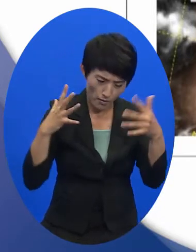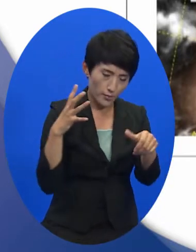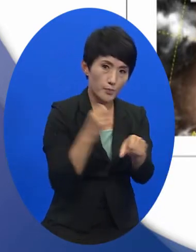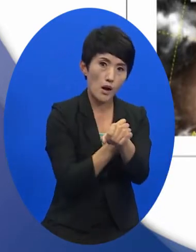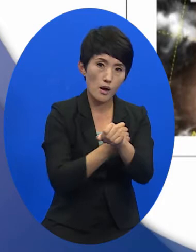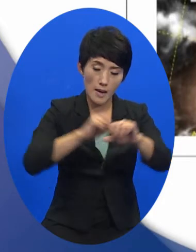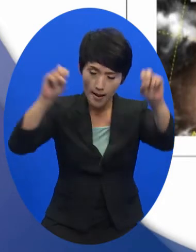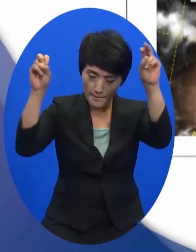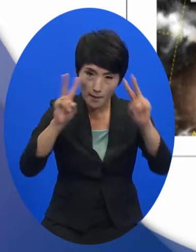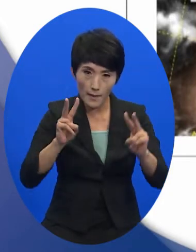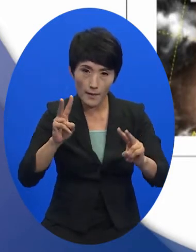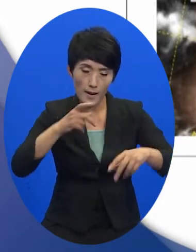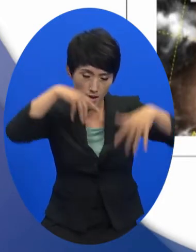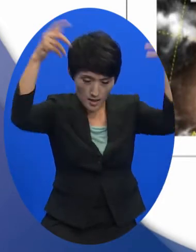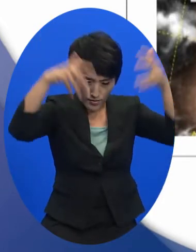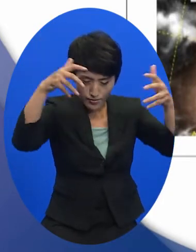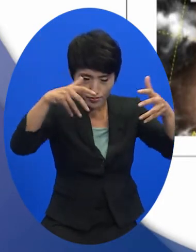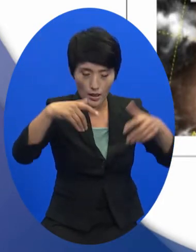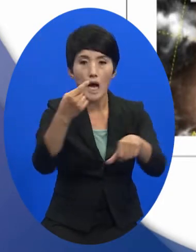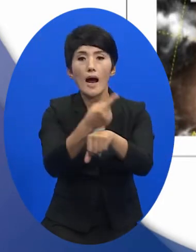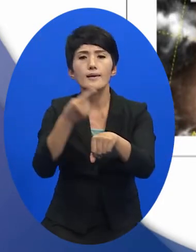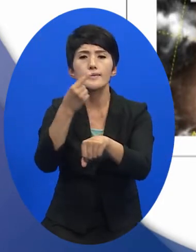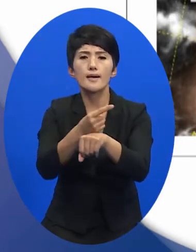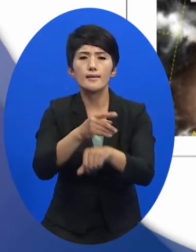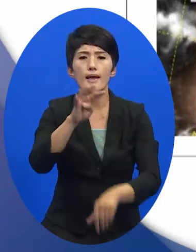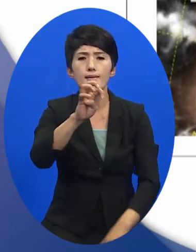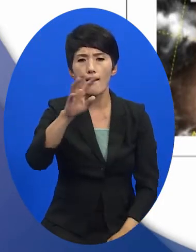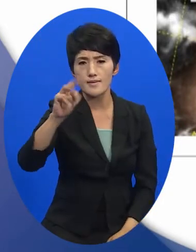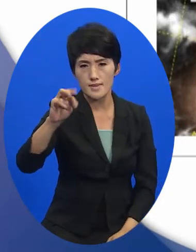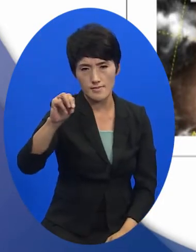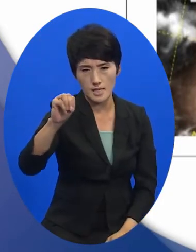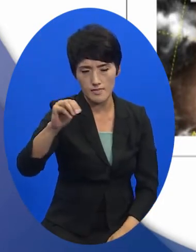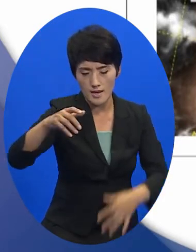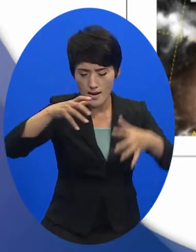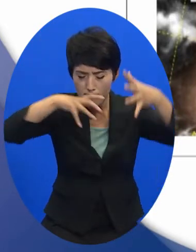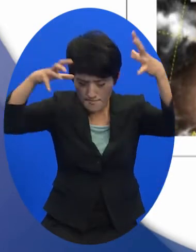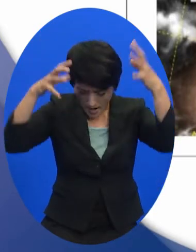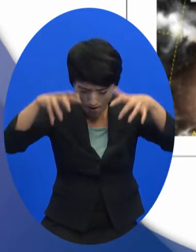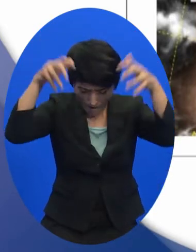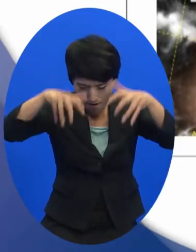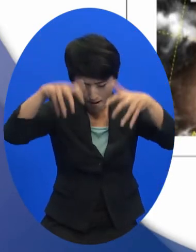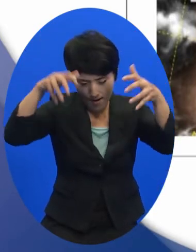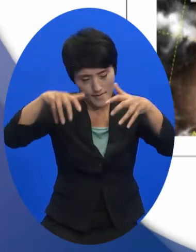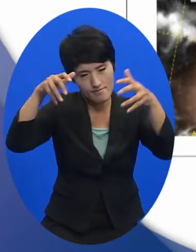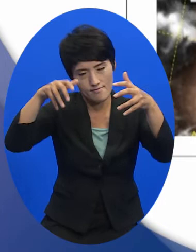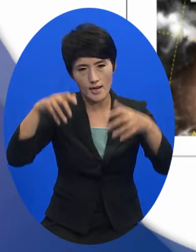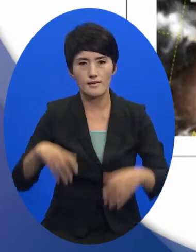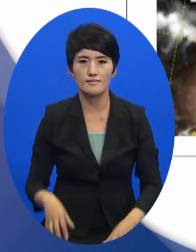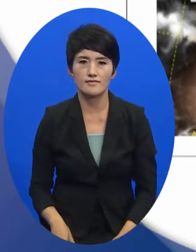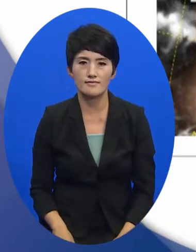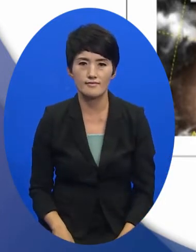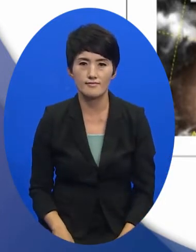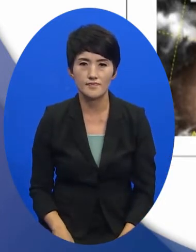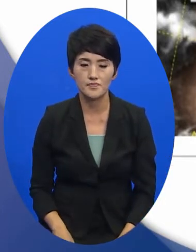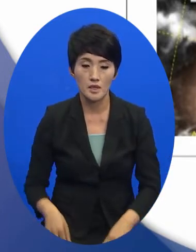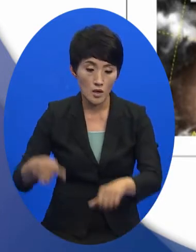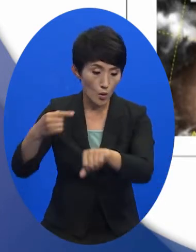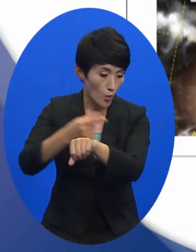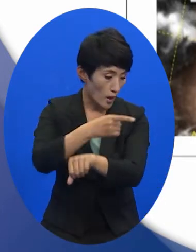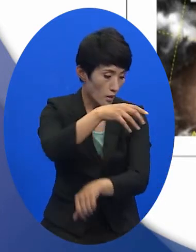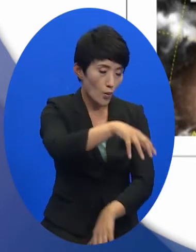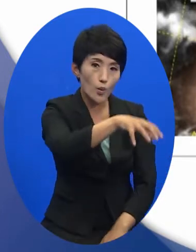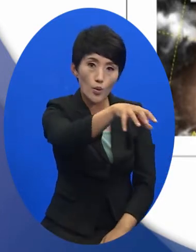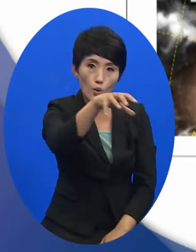천둥 번개 치는 곳이 있겠고 시간당 40mm 이상의 감히 와 많은 비가 오는 곳이 있겠고 그 밖의